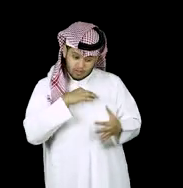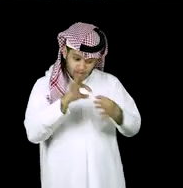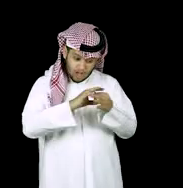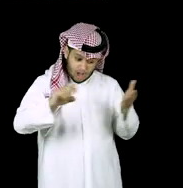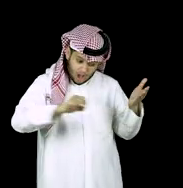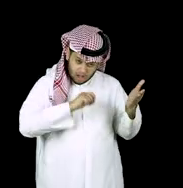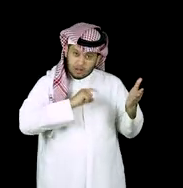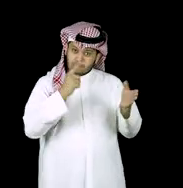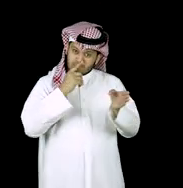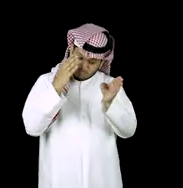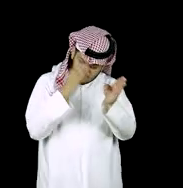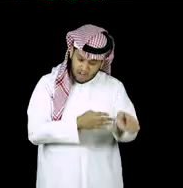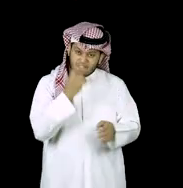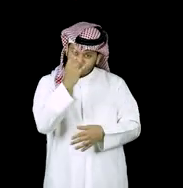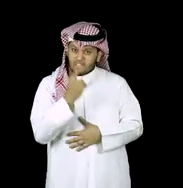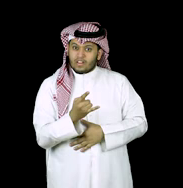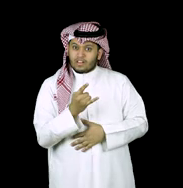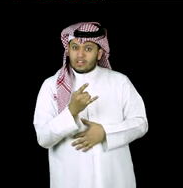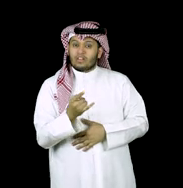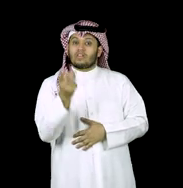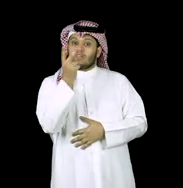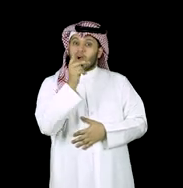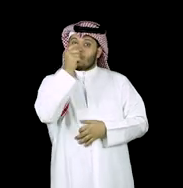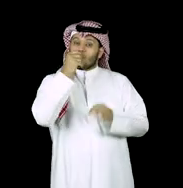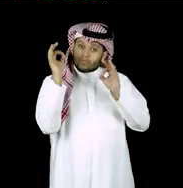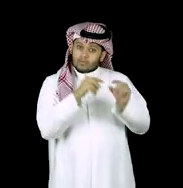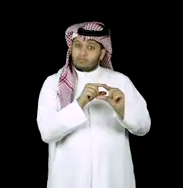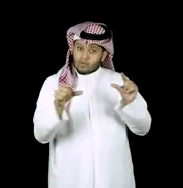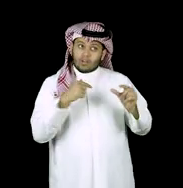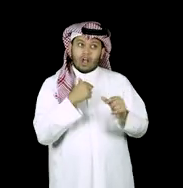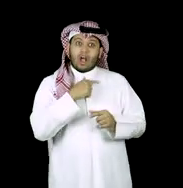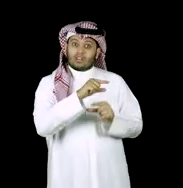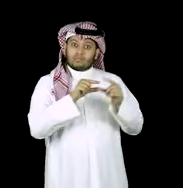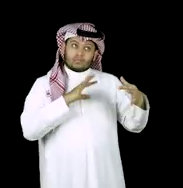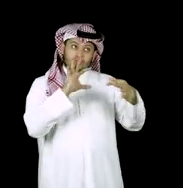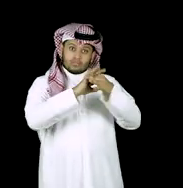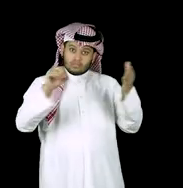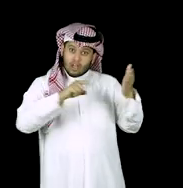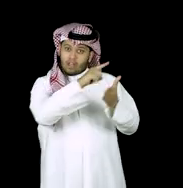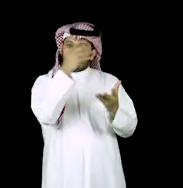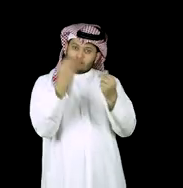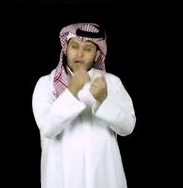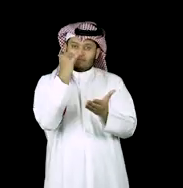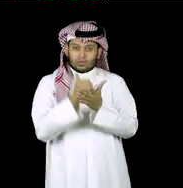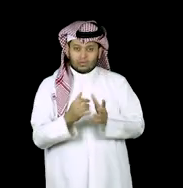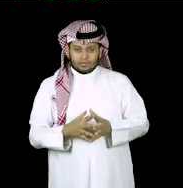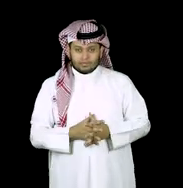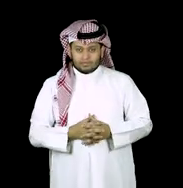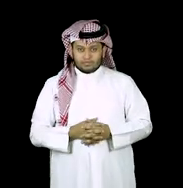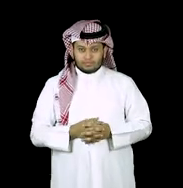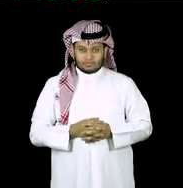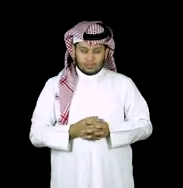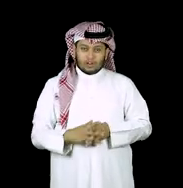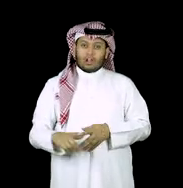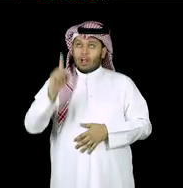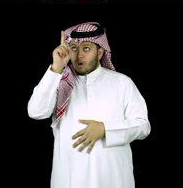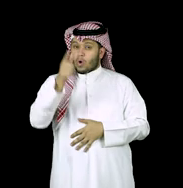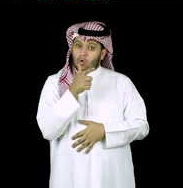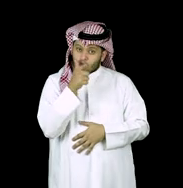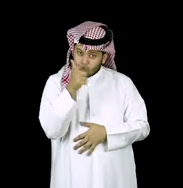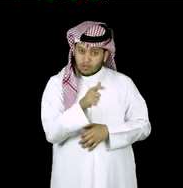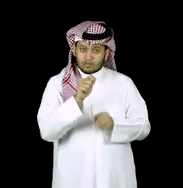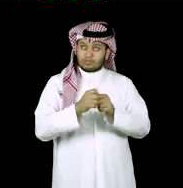بالعقود، وقال تعالى: وأوفوا بالعهد إن العهد كان مسؤولا، ويقول الله سبحانه